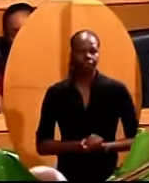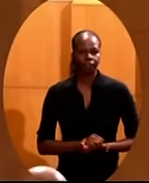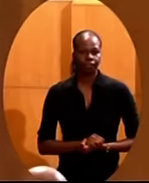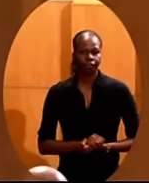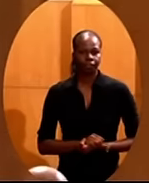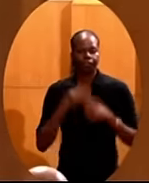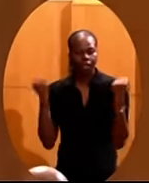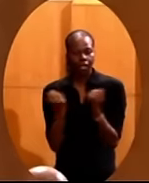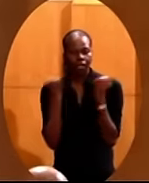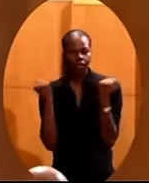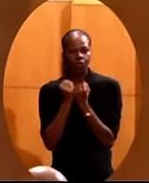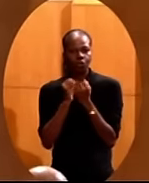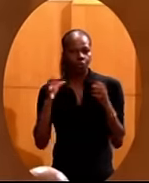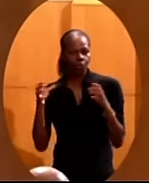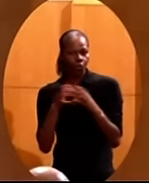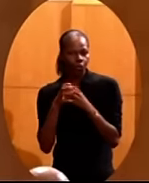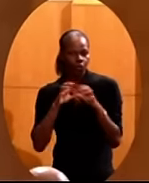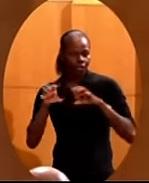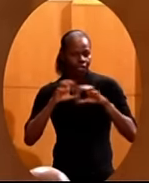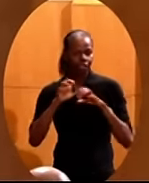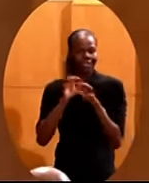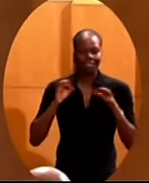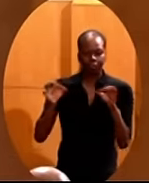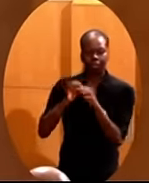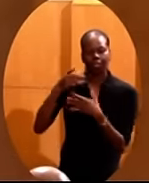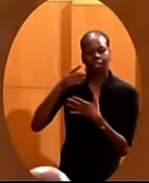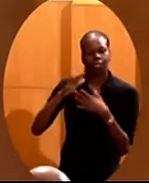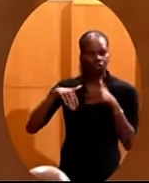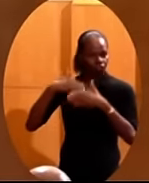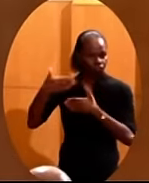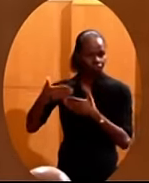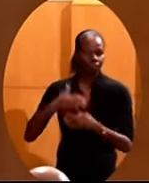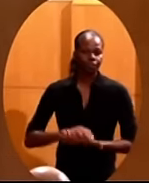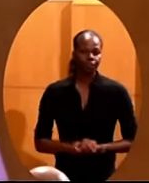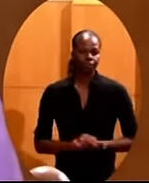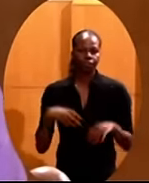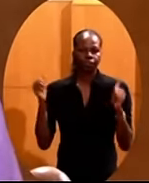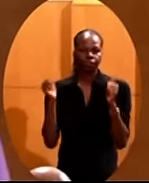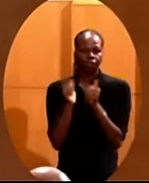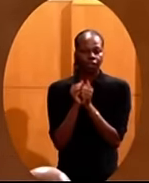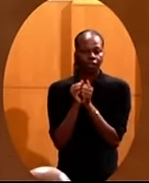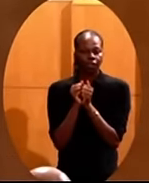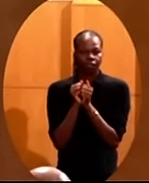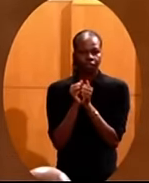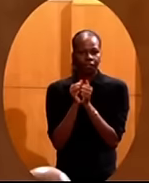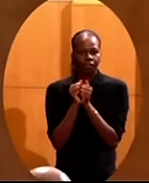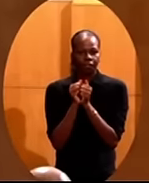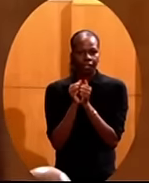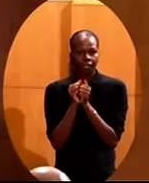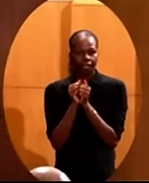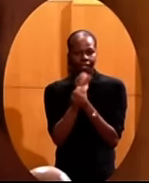collectivité de martinque se poursuivra avec l'évaluation du 3è